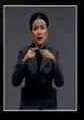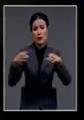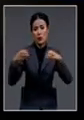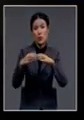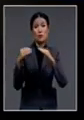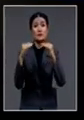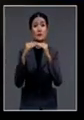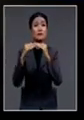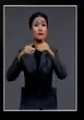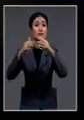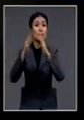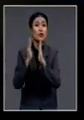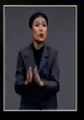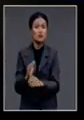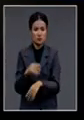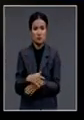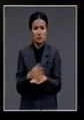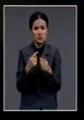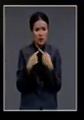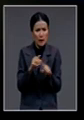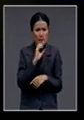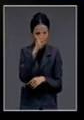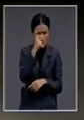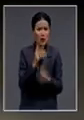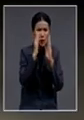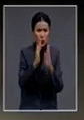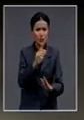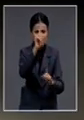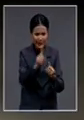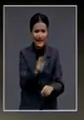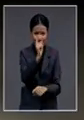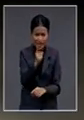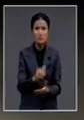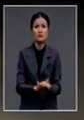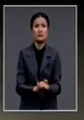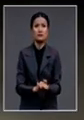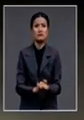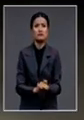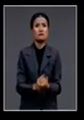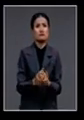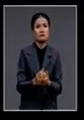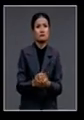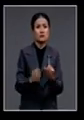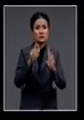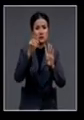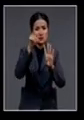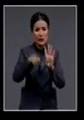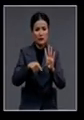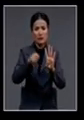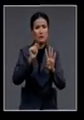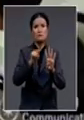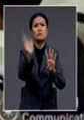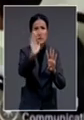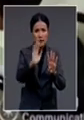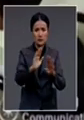นเนี่ยเขากับชี้ว่าตัวเลขผู้เสียชีวิตที่แท้จริงนั้นสูงกว่าตัวเลขทางการประกาศก็คือสูงกว่า 4,000